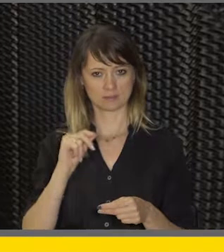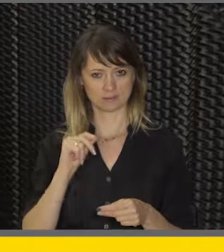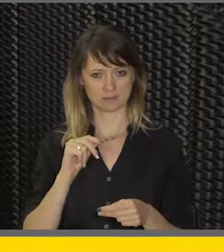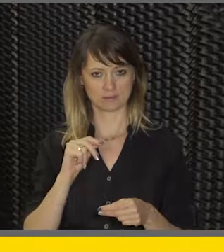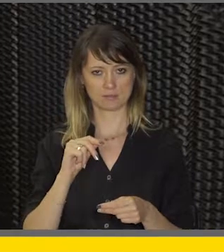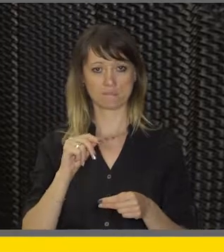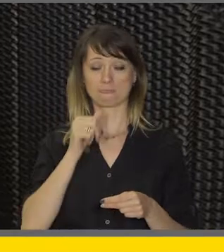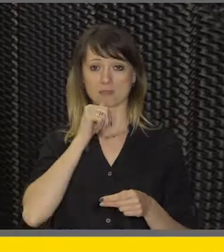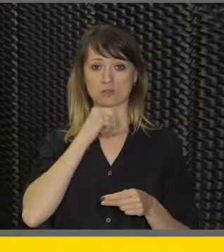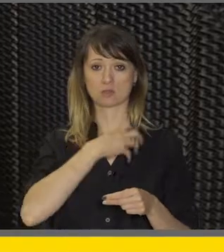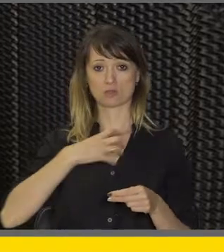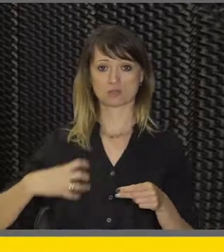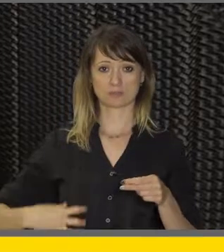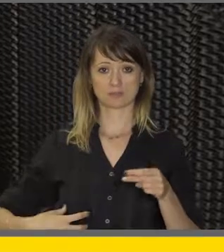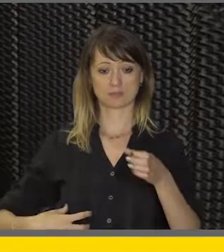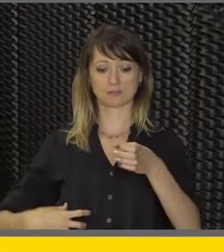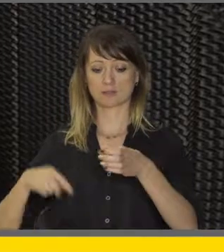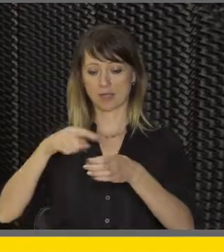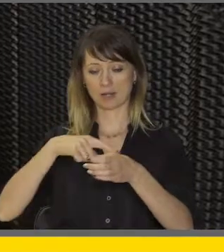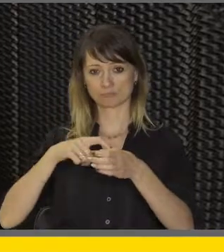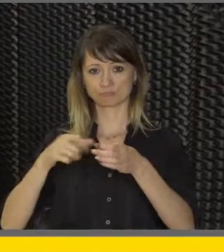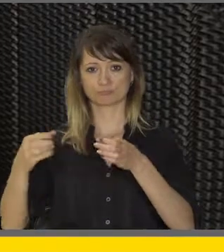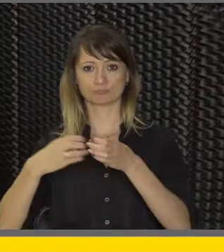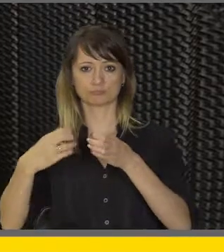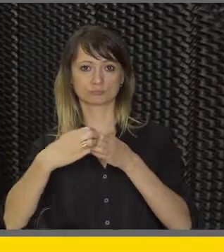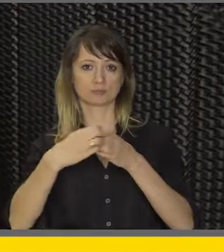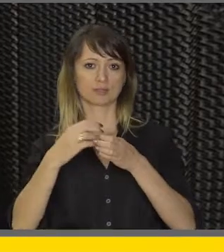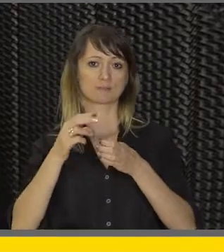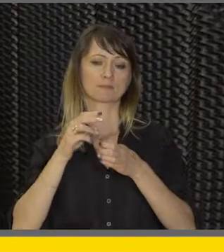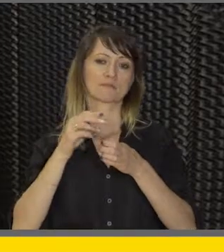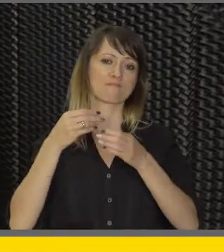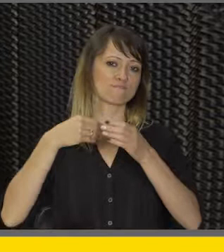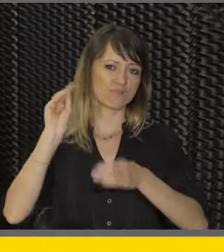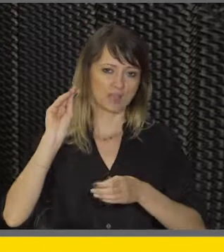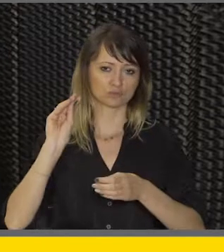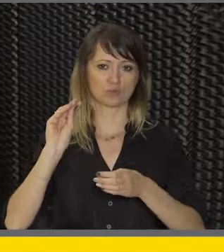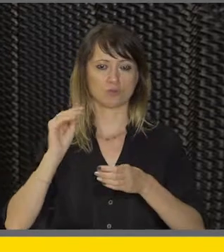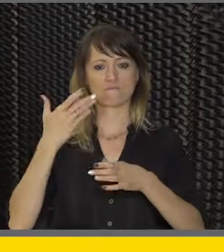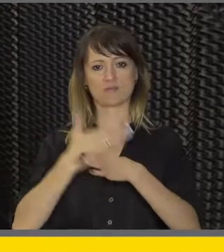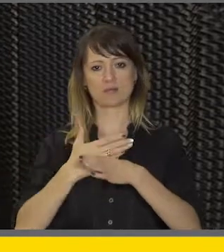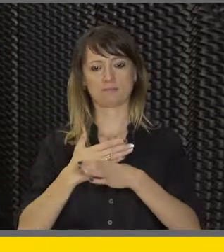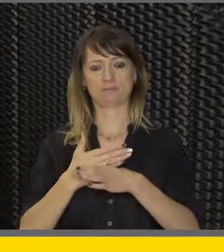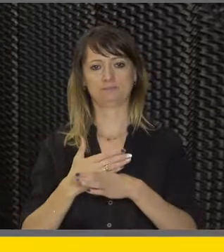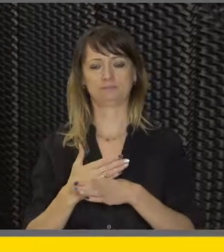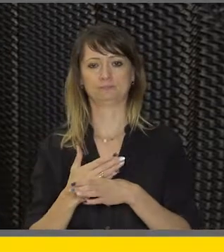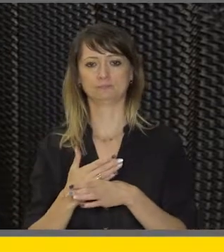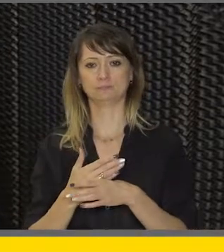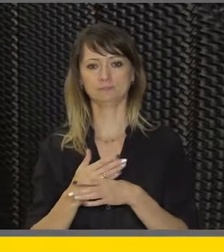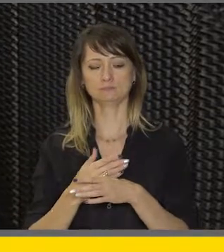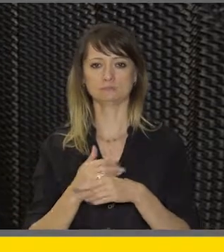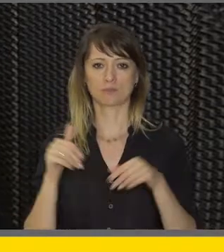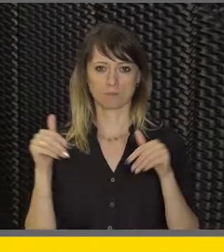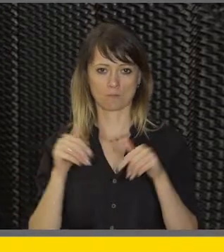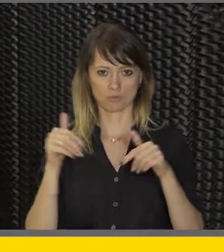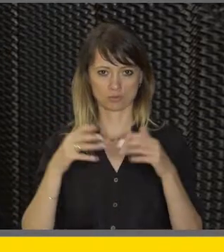właściwie przedsiębiorstwo. No może nie każde, ale większość. Tak to powiedzmy, tak? Czyli możemy znaleźć